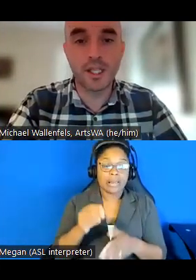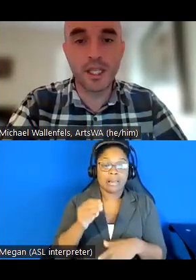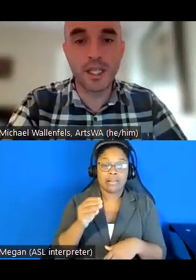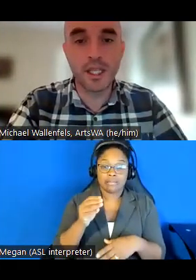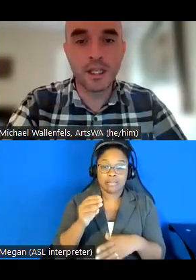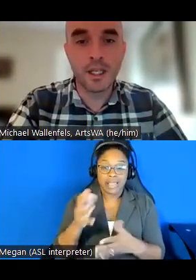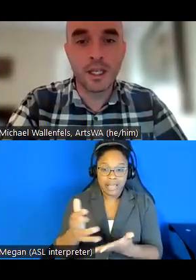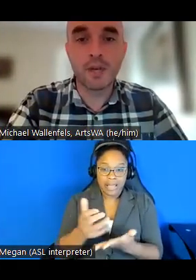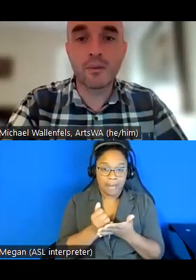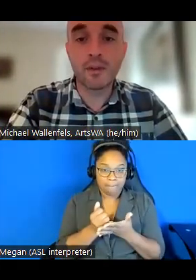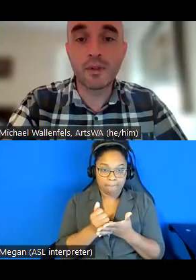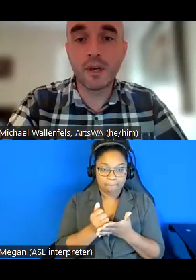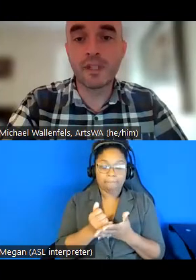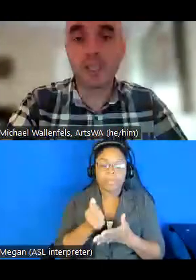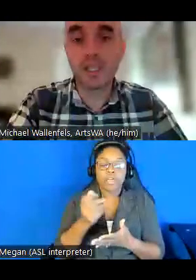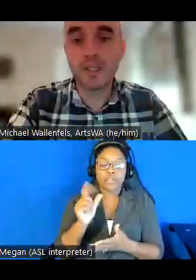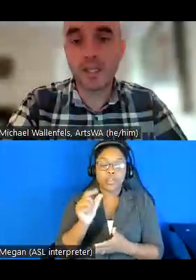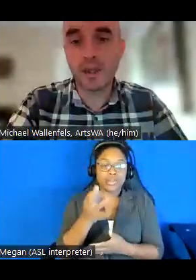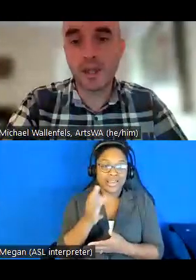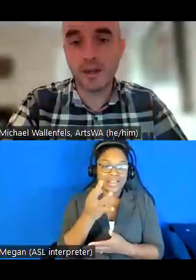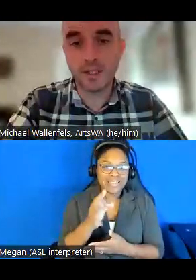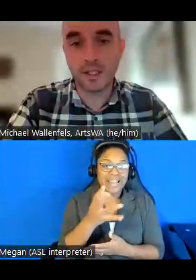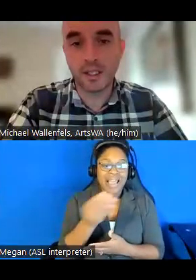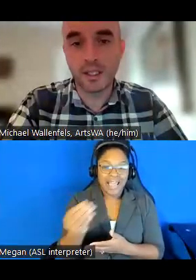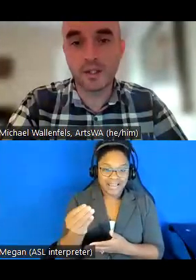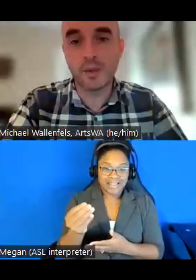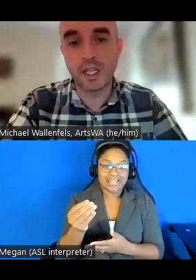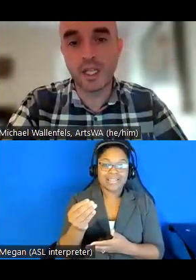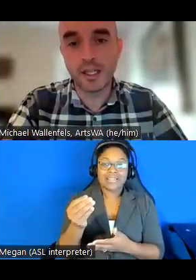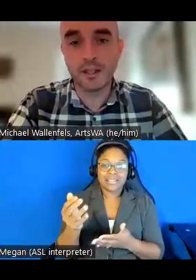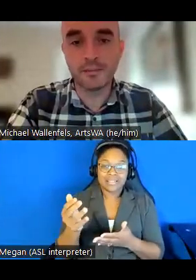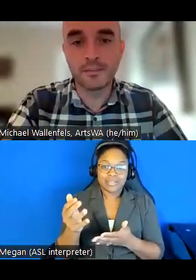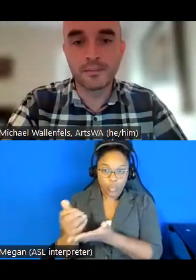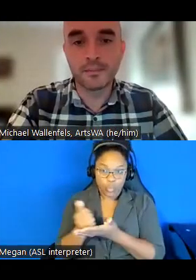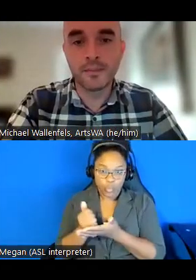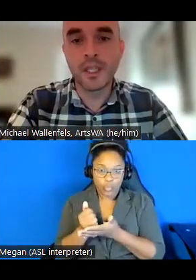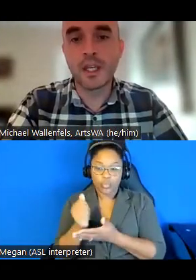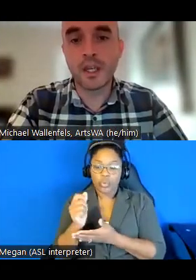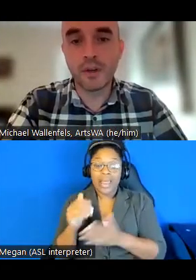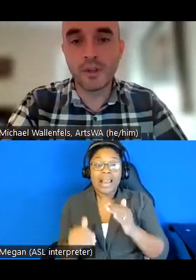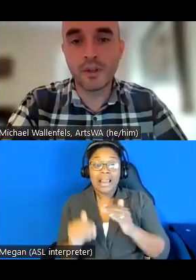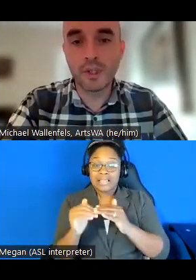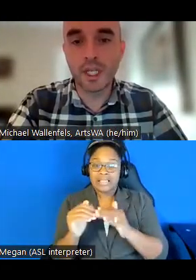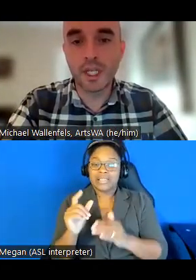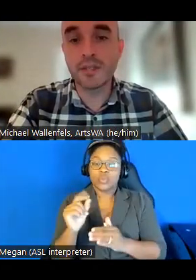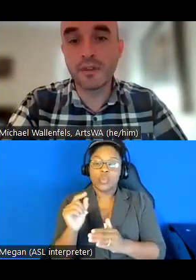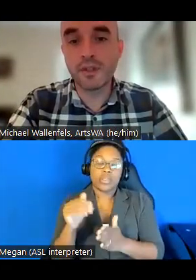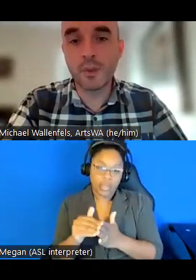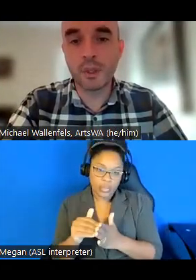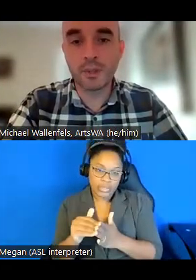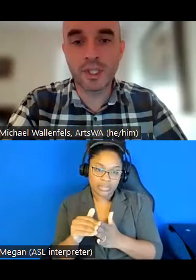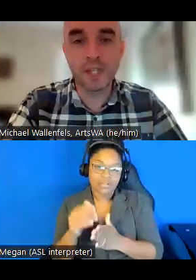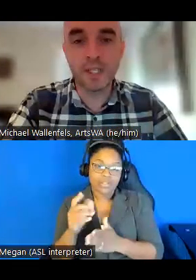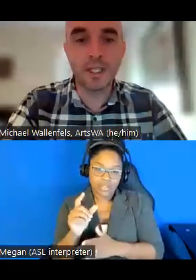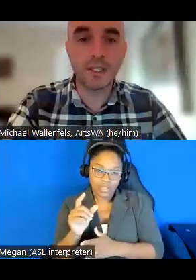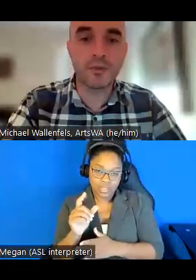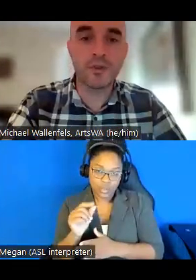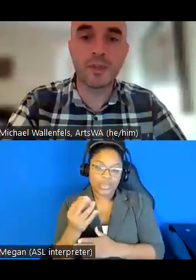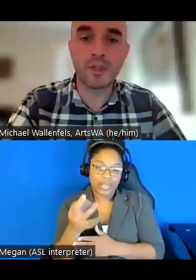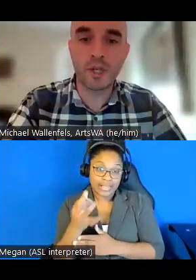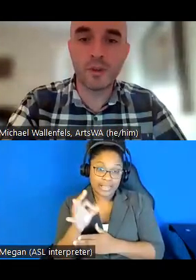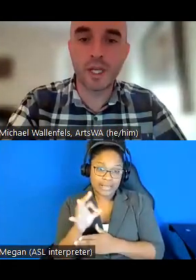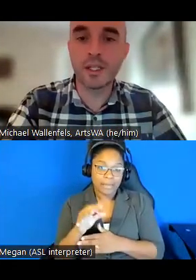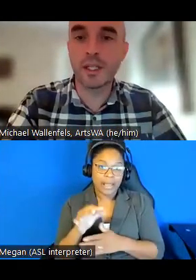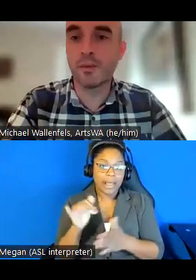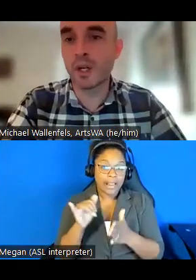2019년에 2019년에 10만 불 이상 소득을 보고하지 않아야 돼요. 그 다음에 2019년에 최소 만